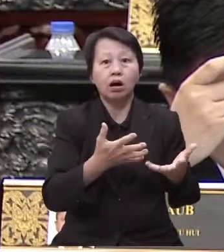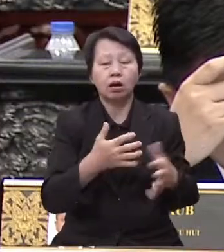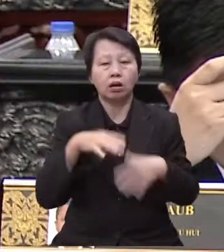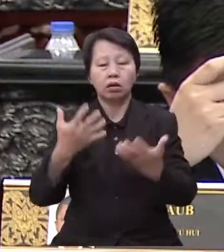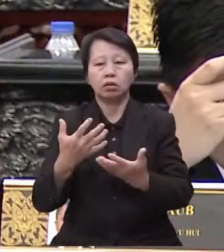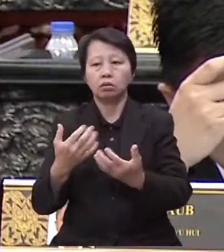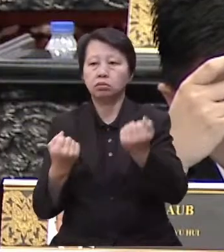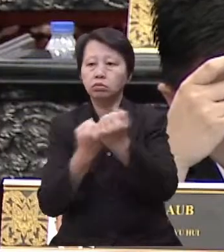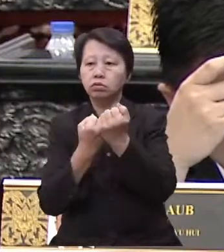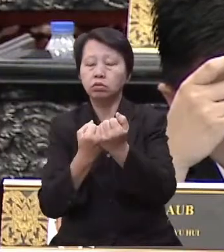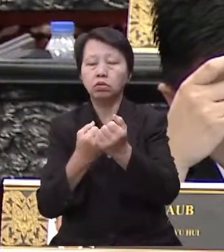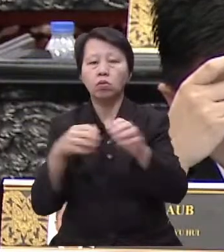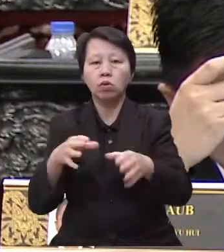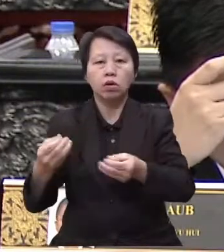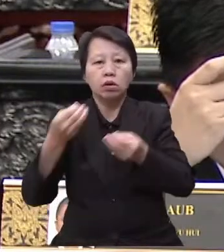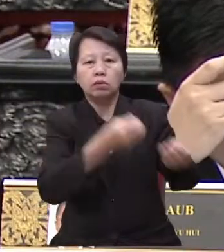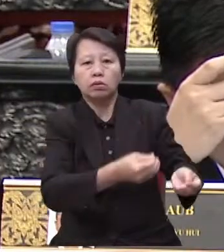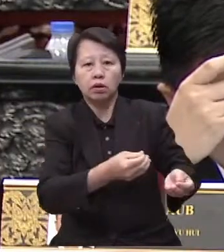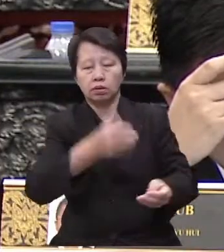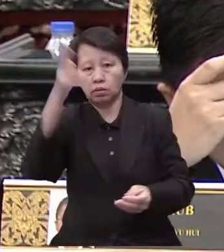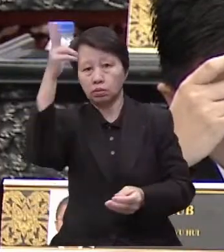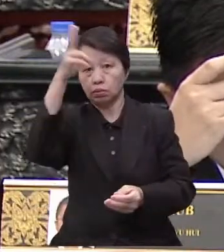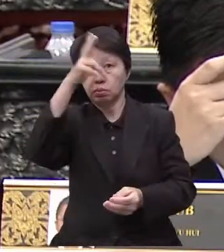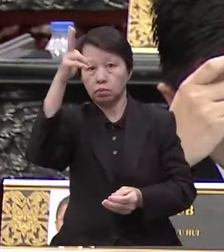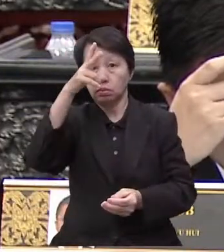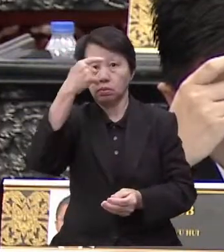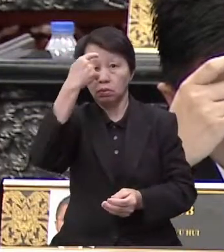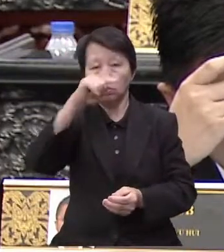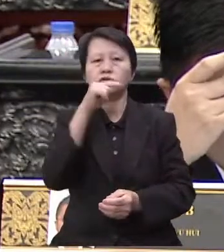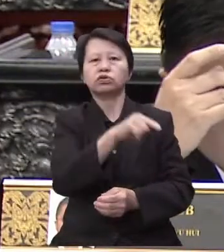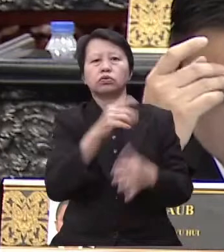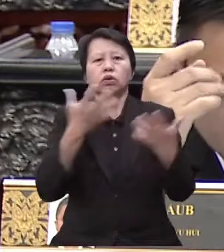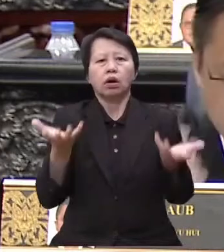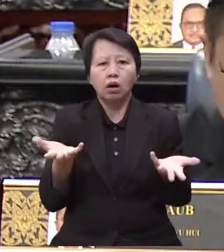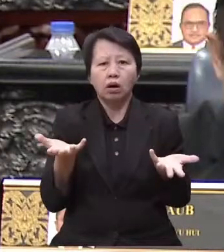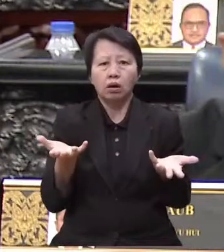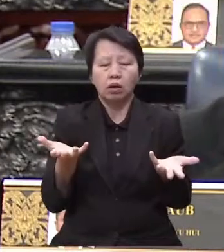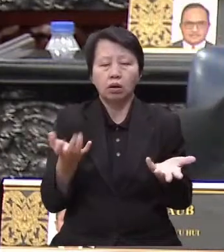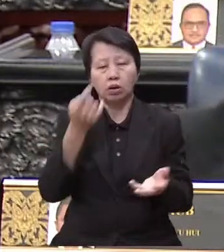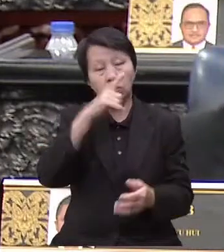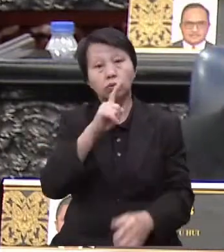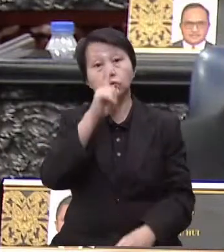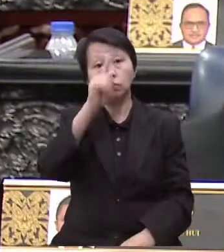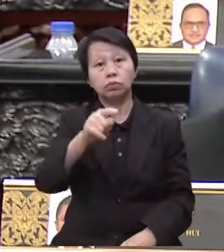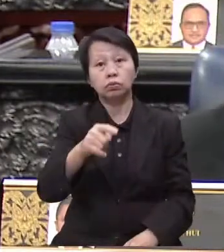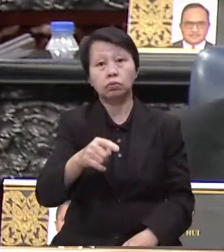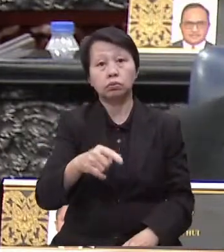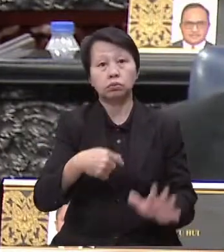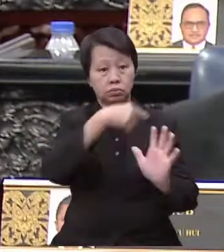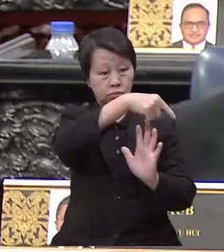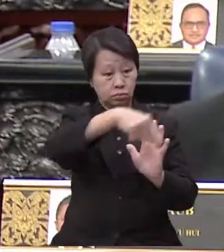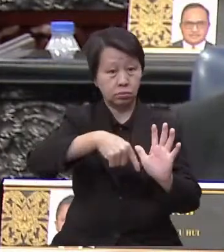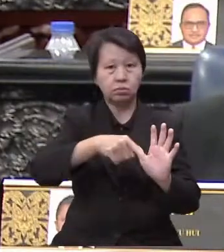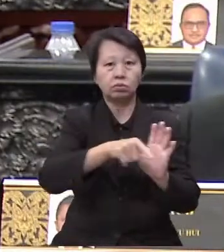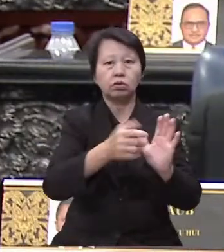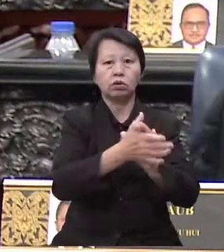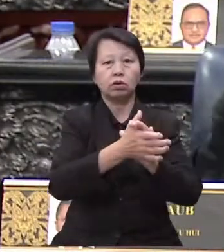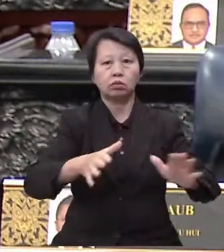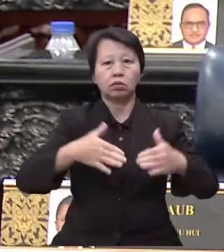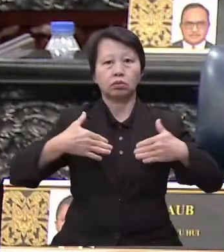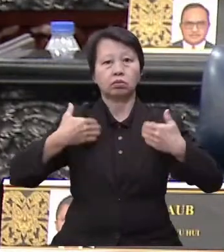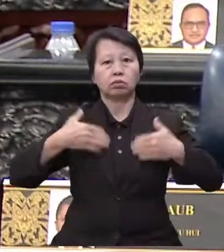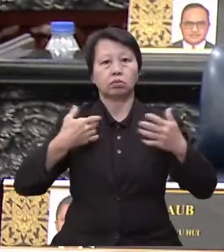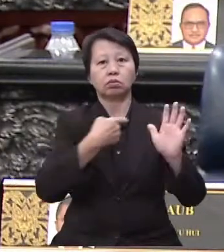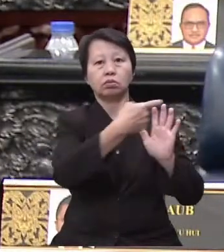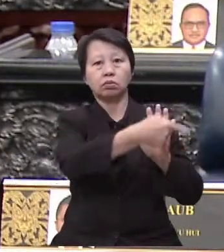dan sokongan yang akan diberikan oleh kerajaan di situ bagi memastikan keselamatan dan